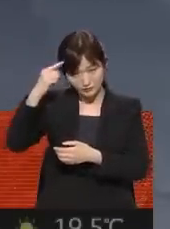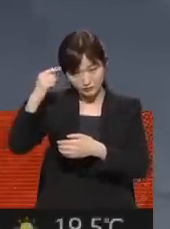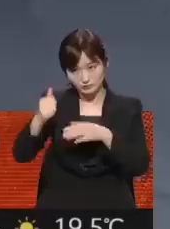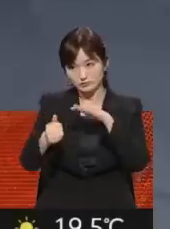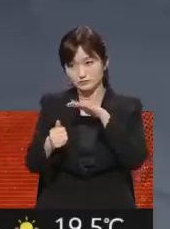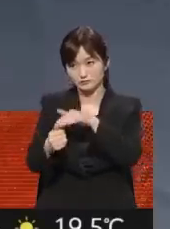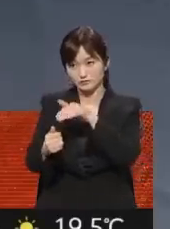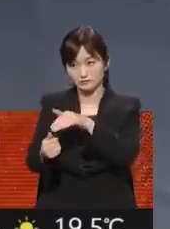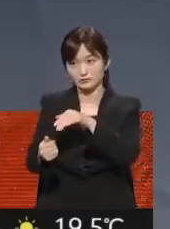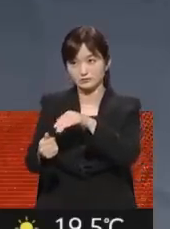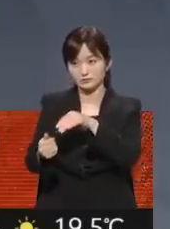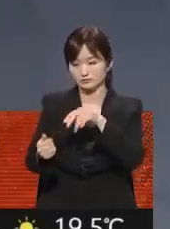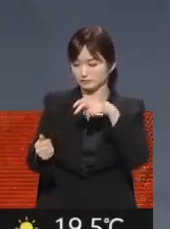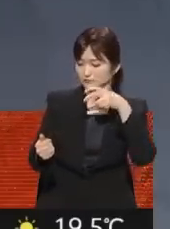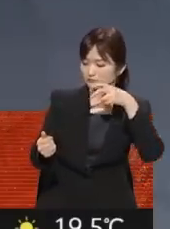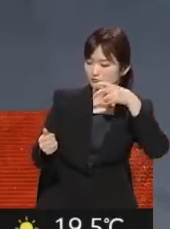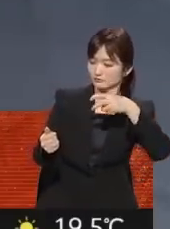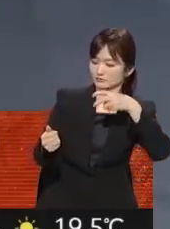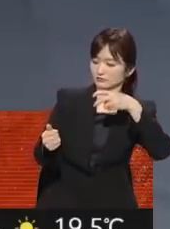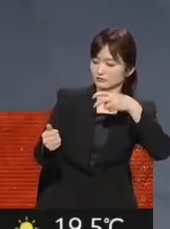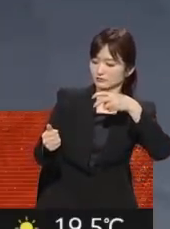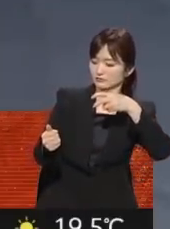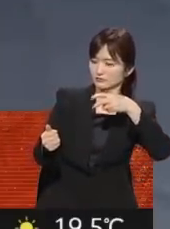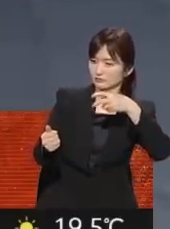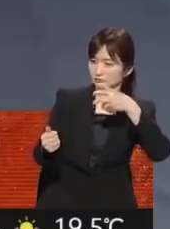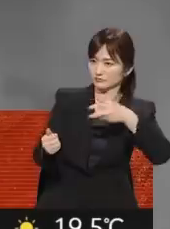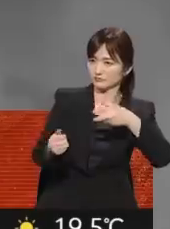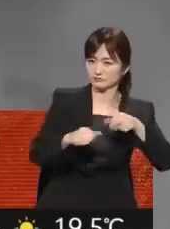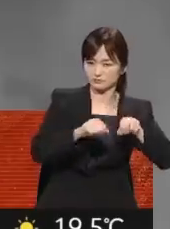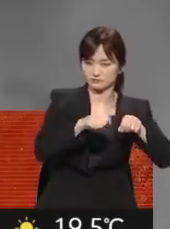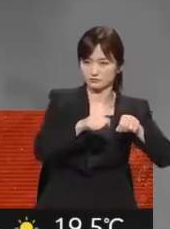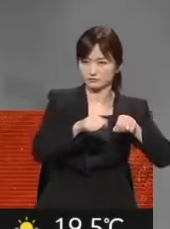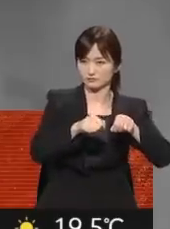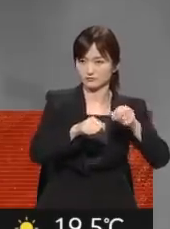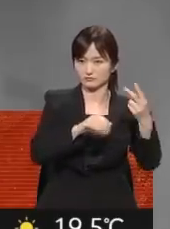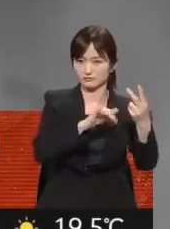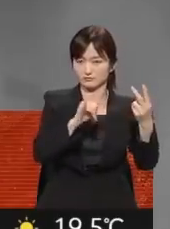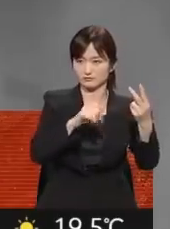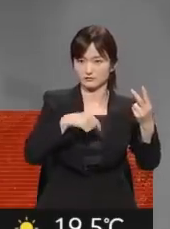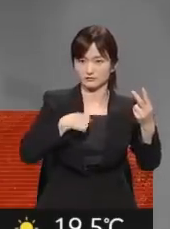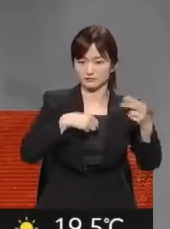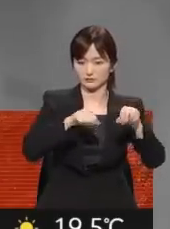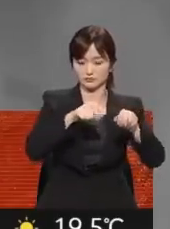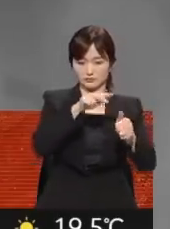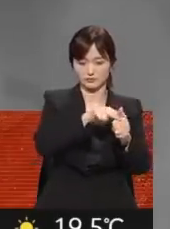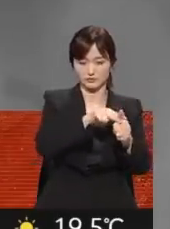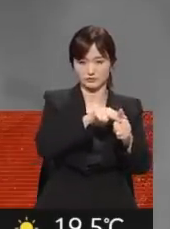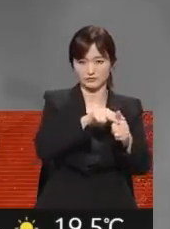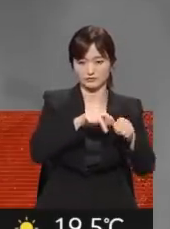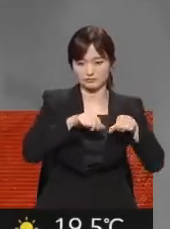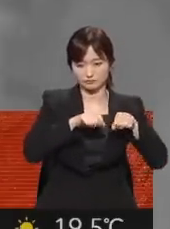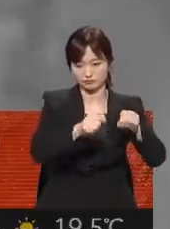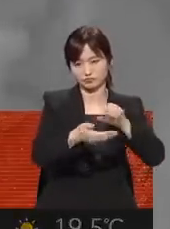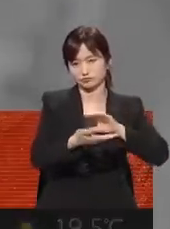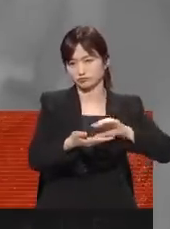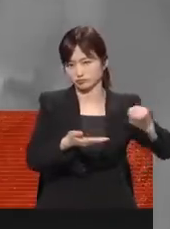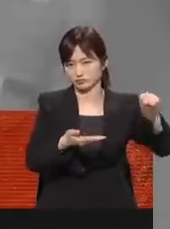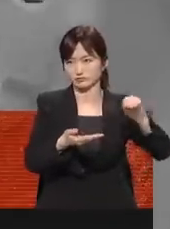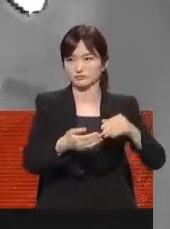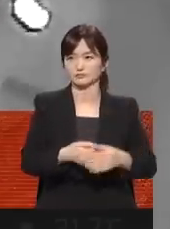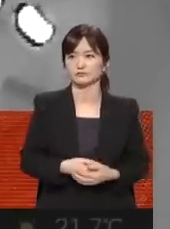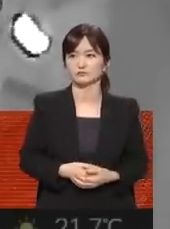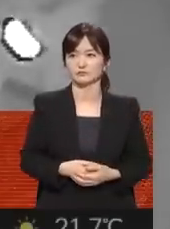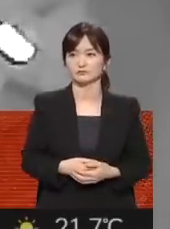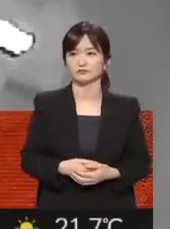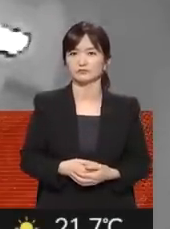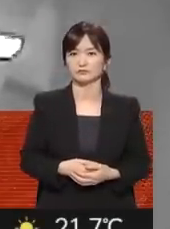보입니다 그렇게 지켜보다가 저렇게 오토바이 운전자 두 명은 자신의 오토바이를 타고 현장에서 유유히 빠져나갔습니다 아니